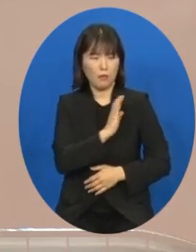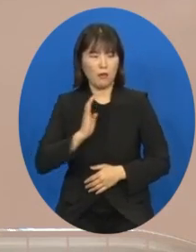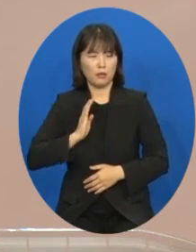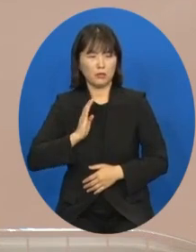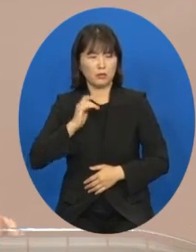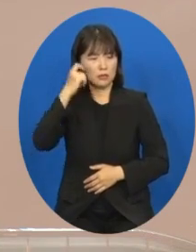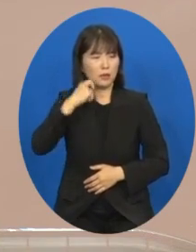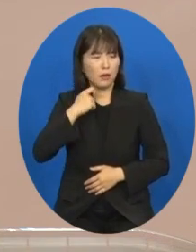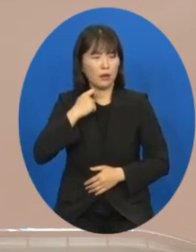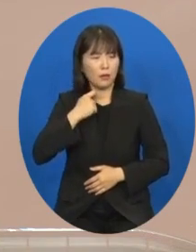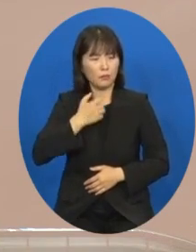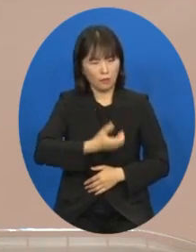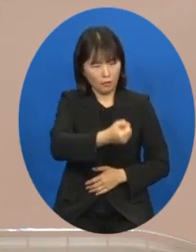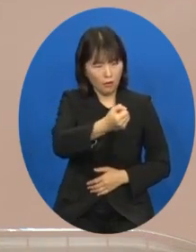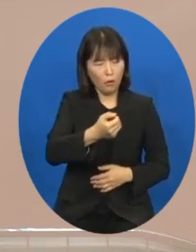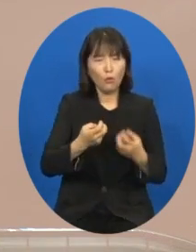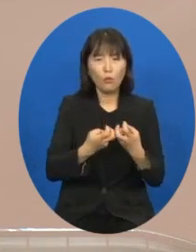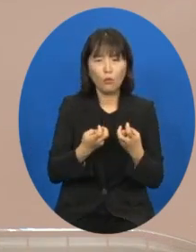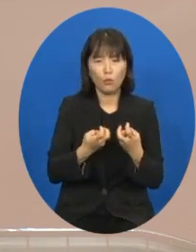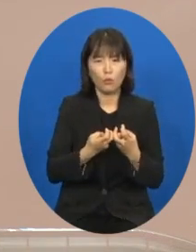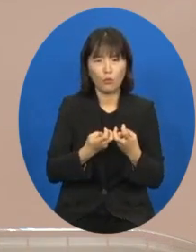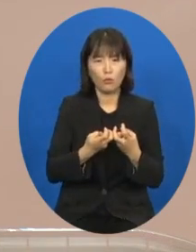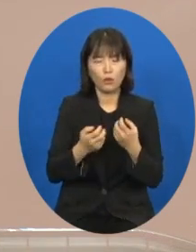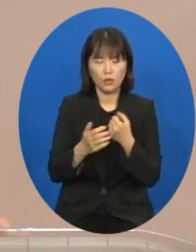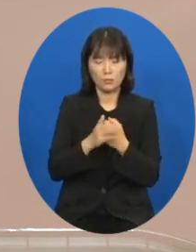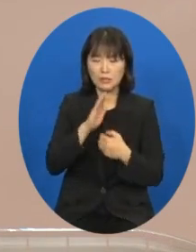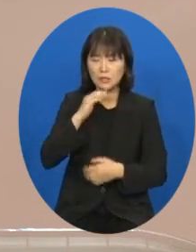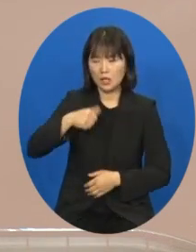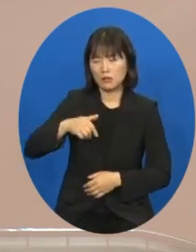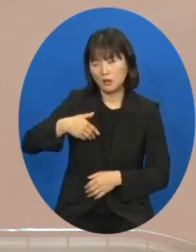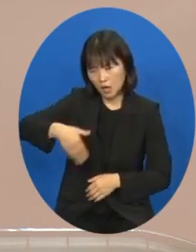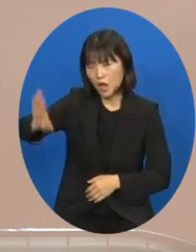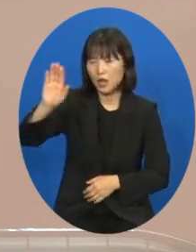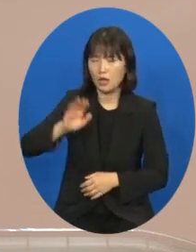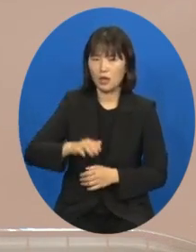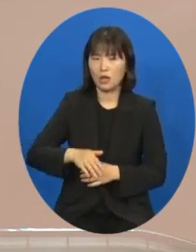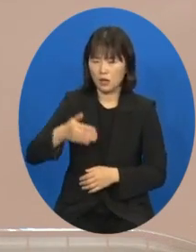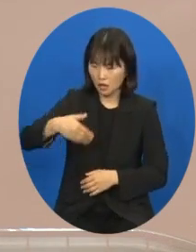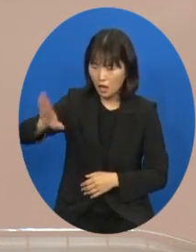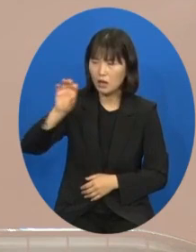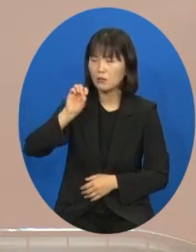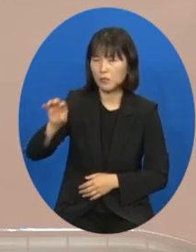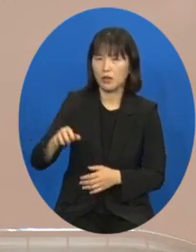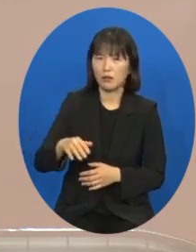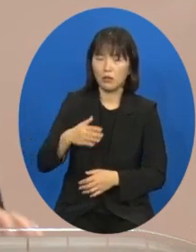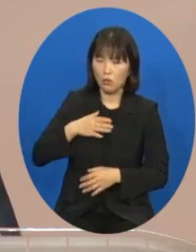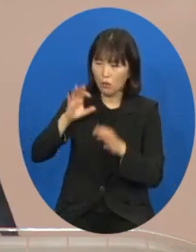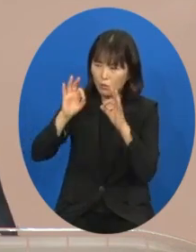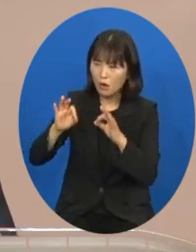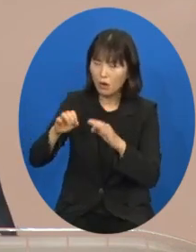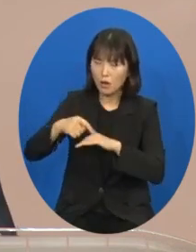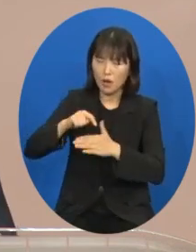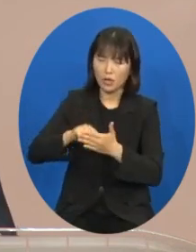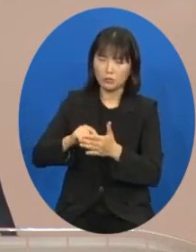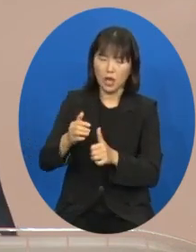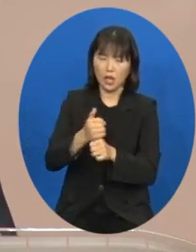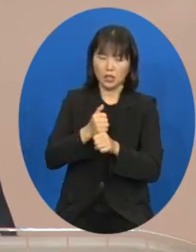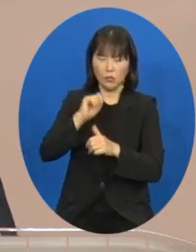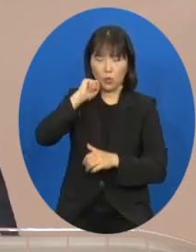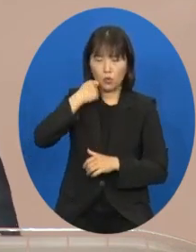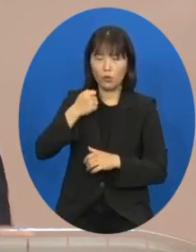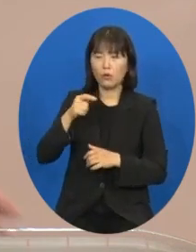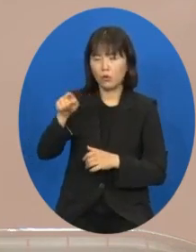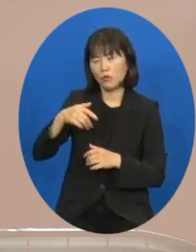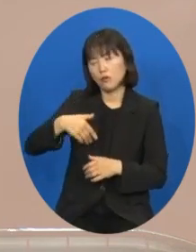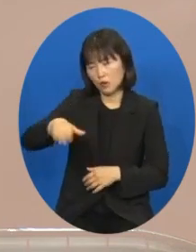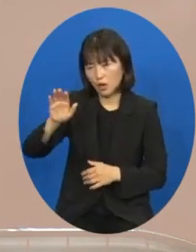그래서 아들에게 가라 그랬어. 너 가라. 내가 너 보니까 마음을 못 잡겠다.